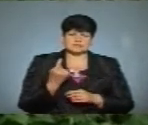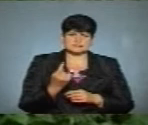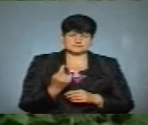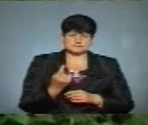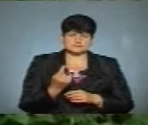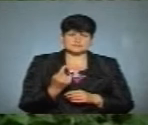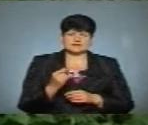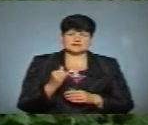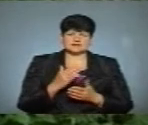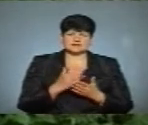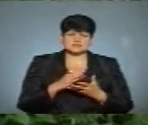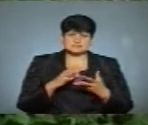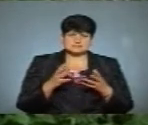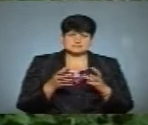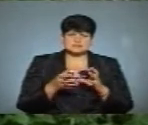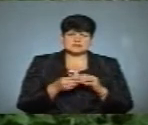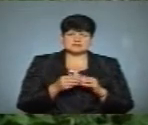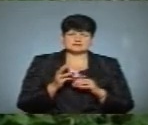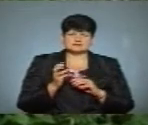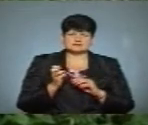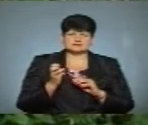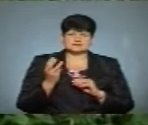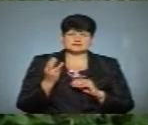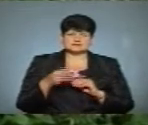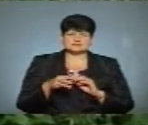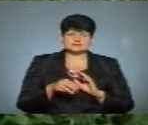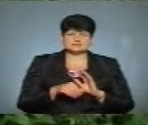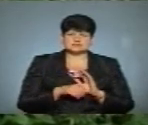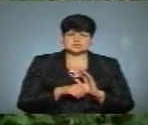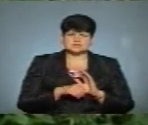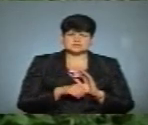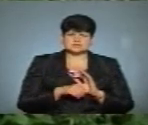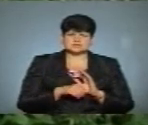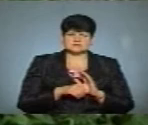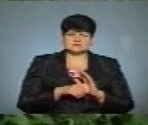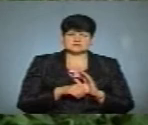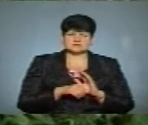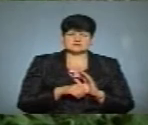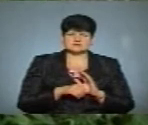і складає загальну цифру 336. Вибачте, загальне число.